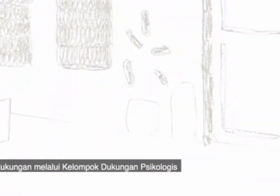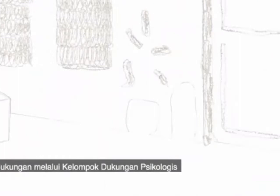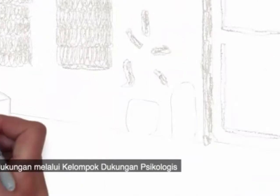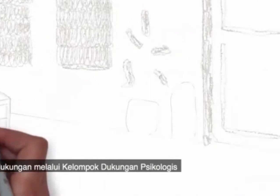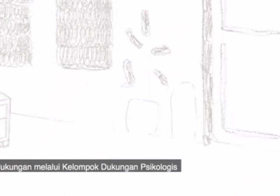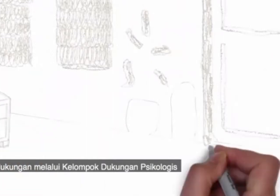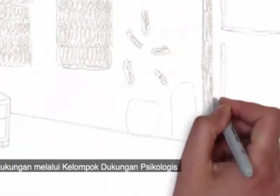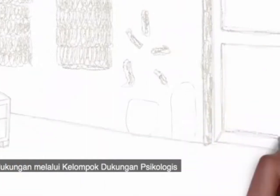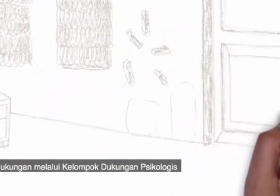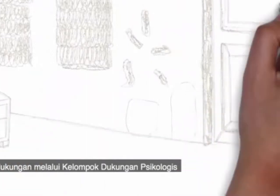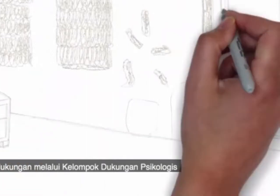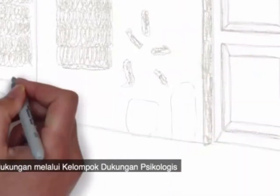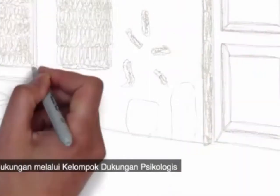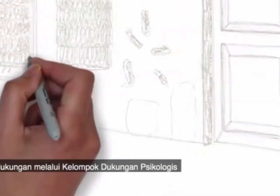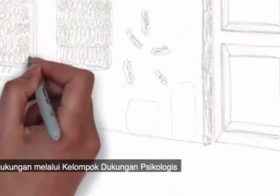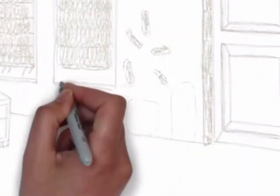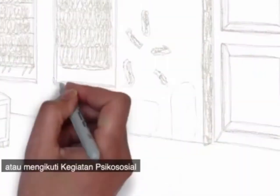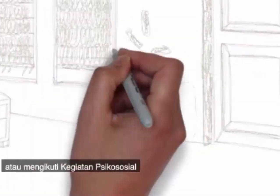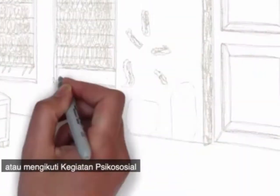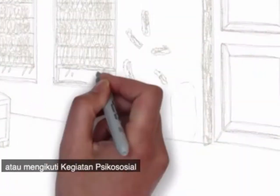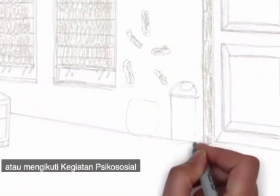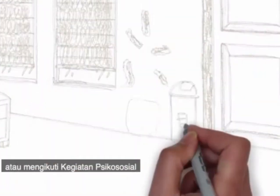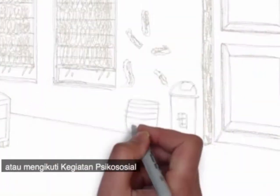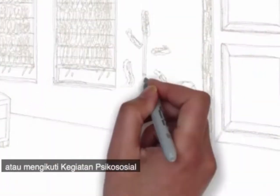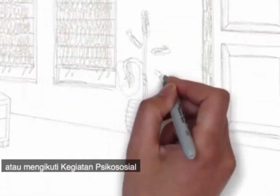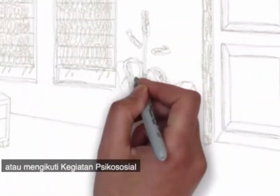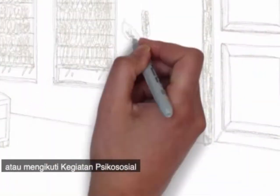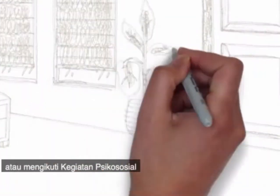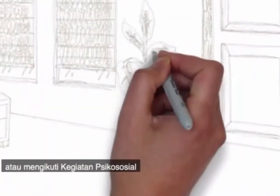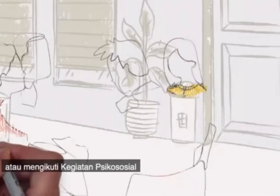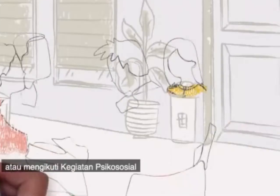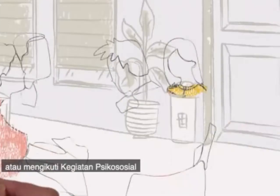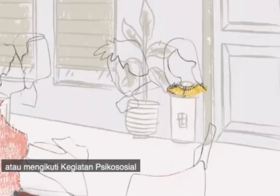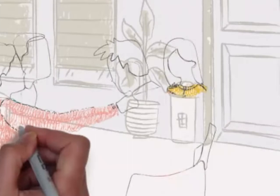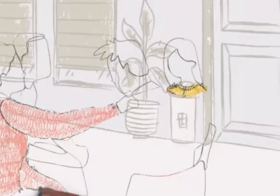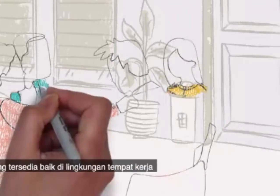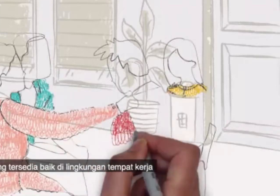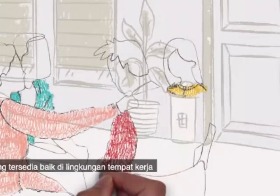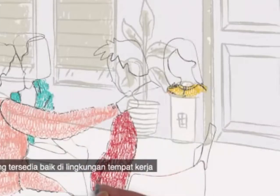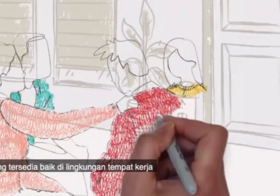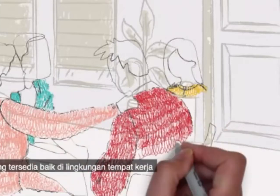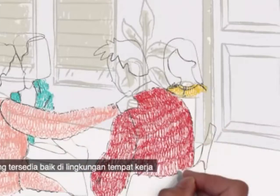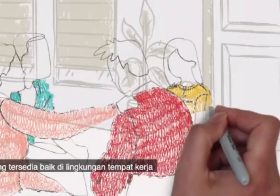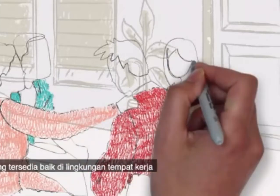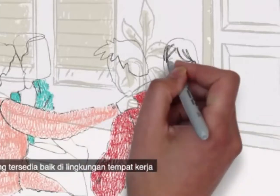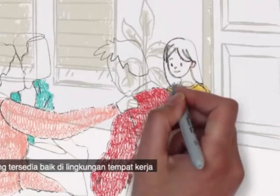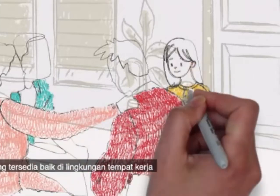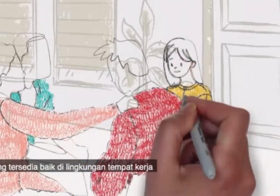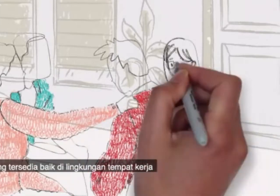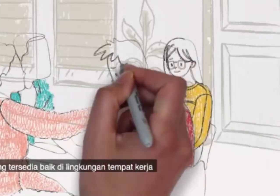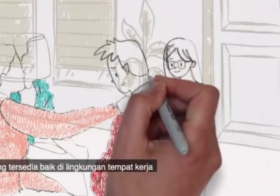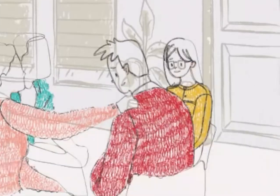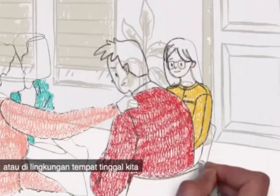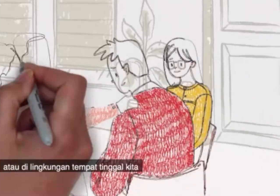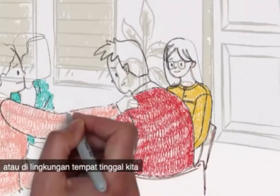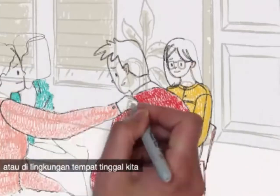Mencari dukungan melalui kelompok dukungan psikologis atau mengikuti kegiatan psikososial yang tersedia baik di lingkungan